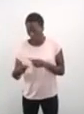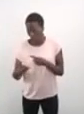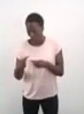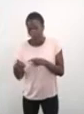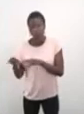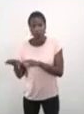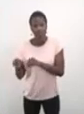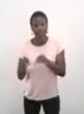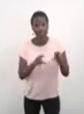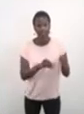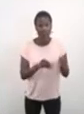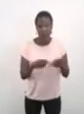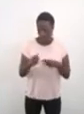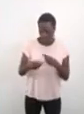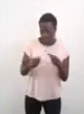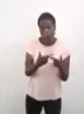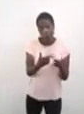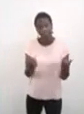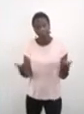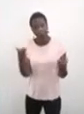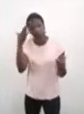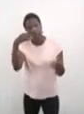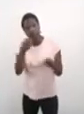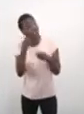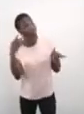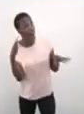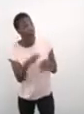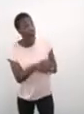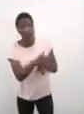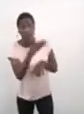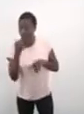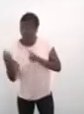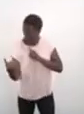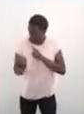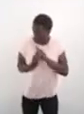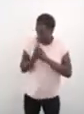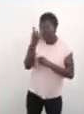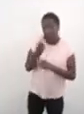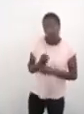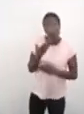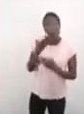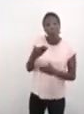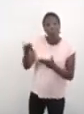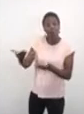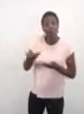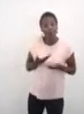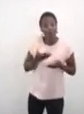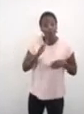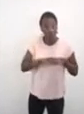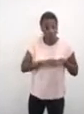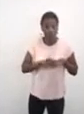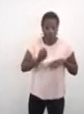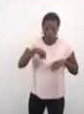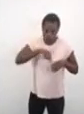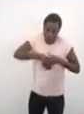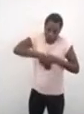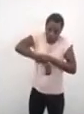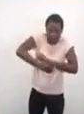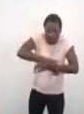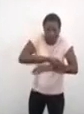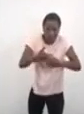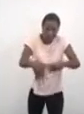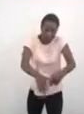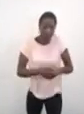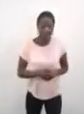des questions si vous ne voyez pas le travail. Donc je vous remercie de cette proposition, elle est déjà mise en œuvre. Vous évoquez la question des effectifs. Moi je veux